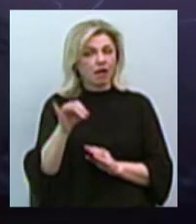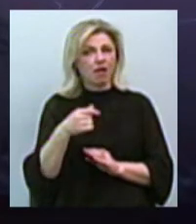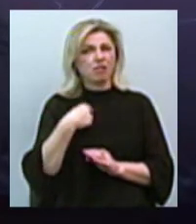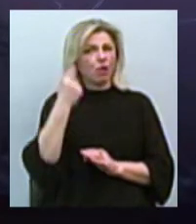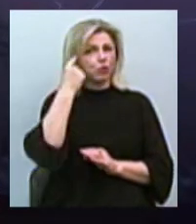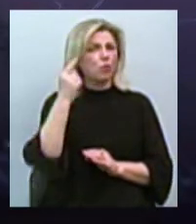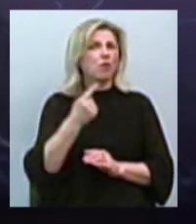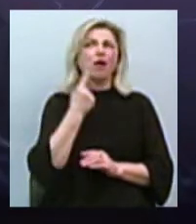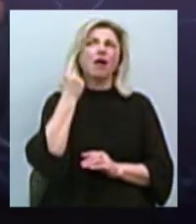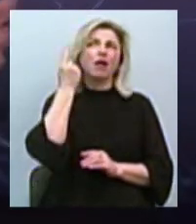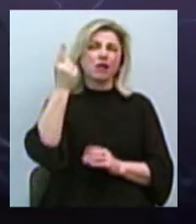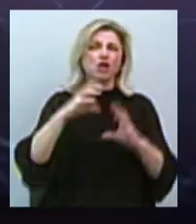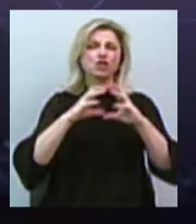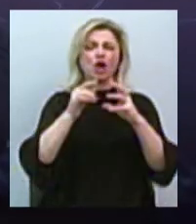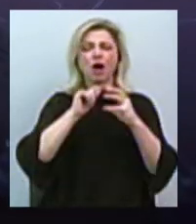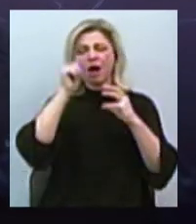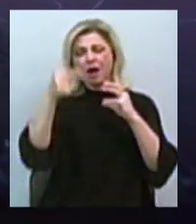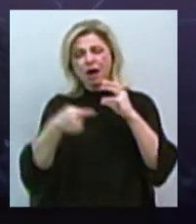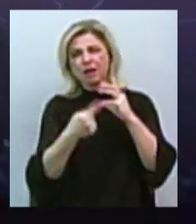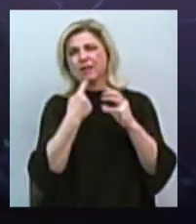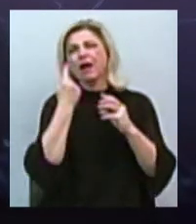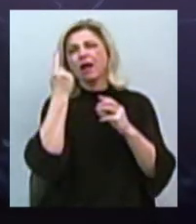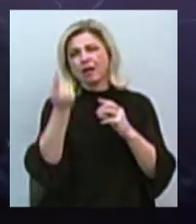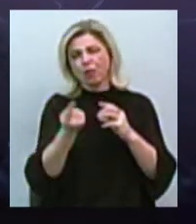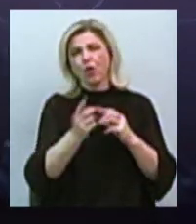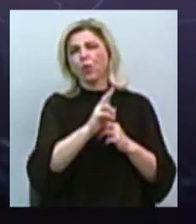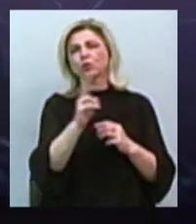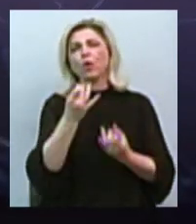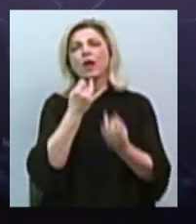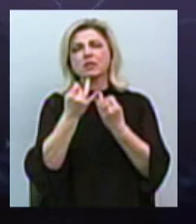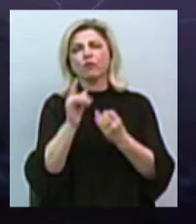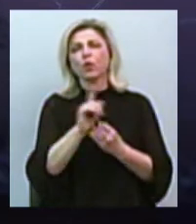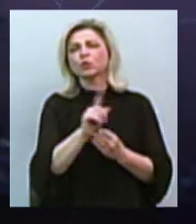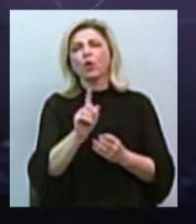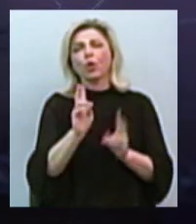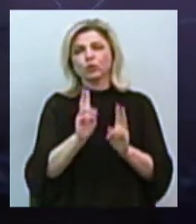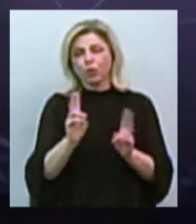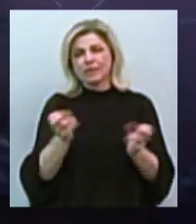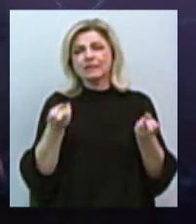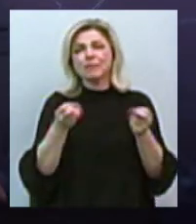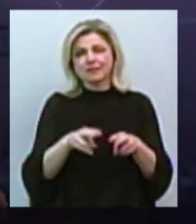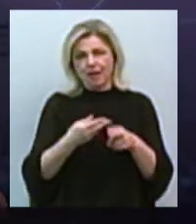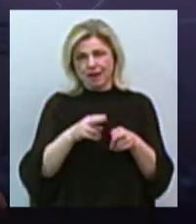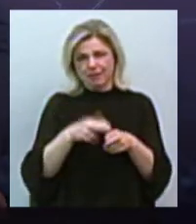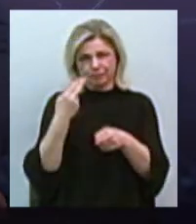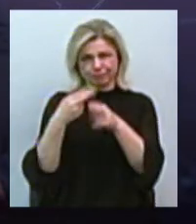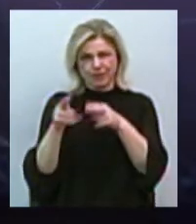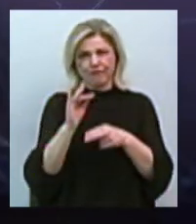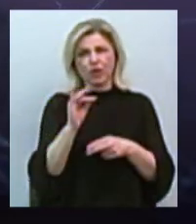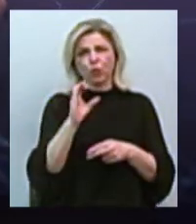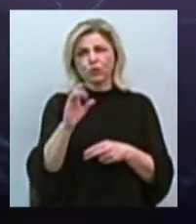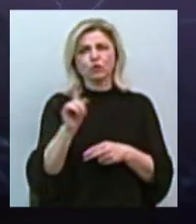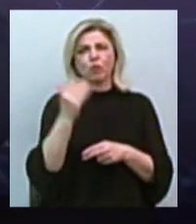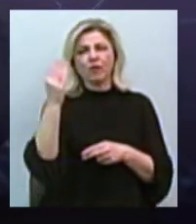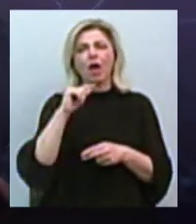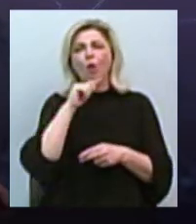земного шара. Сколько было разговоров о том, что кто-то специально в Китае запустил этот вирус, чтобы там опустить их экономику.